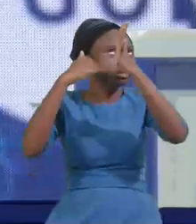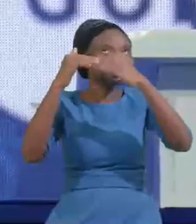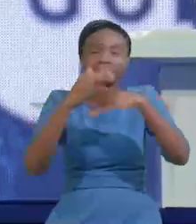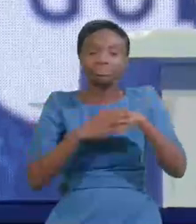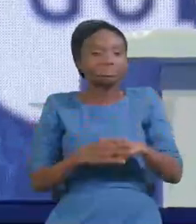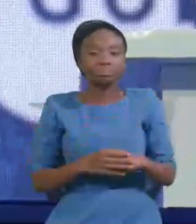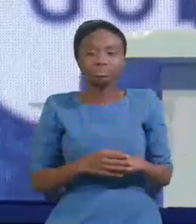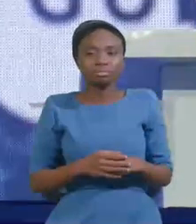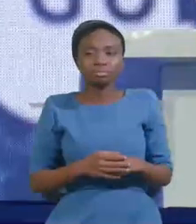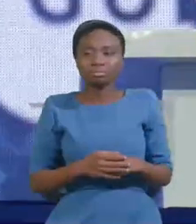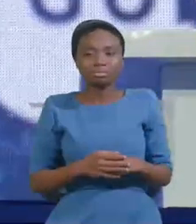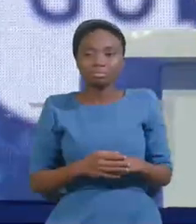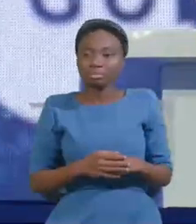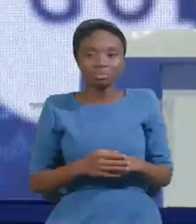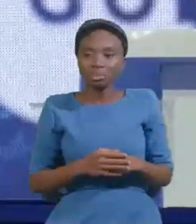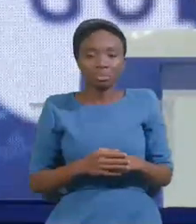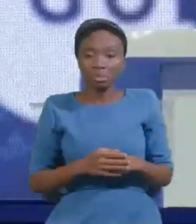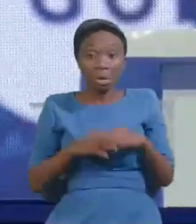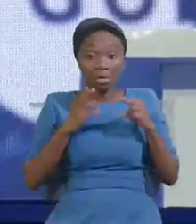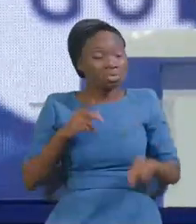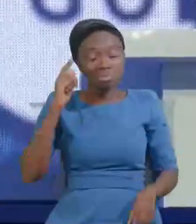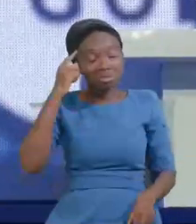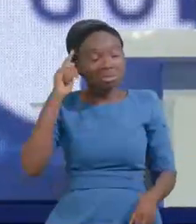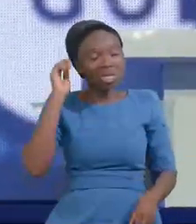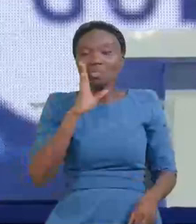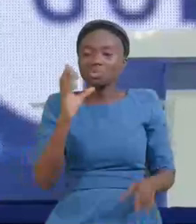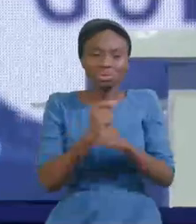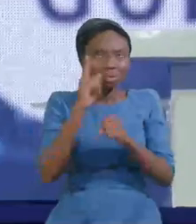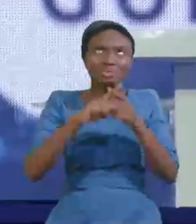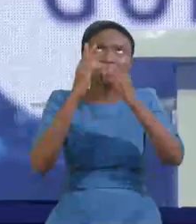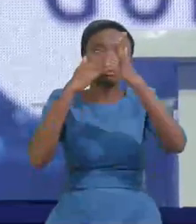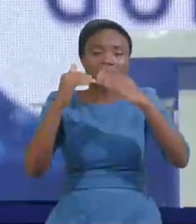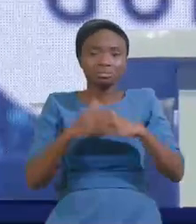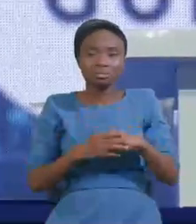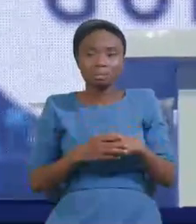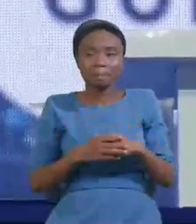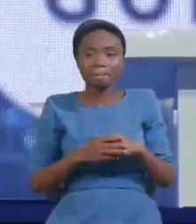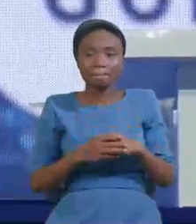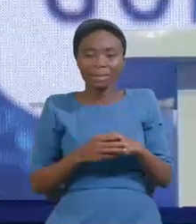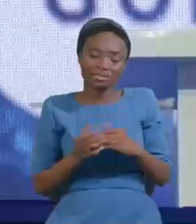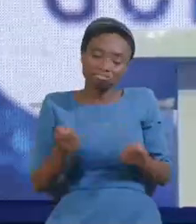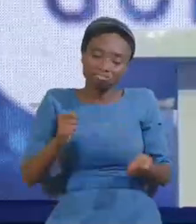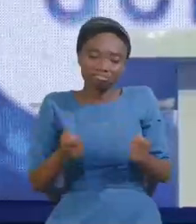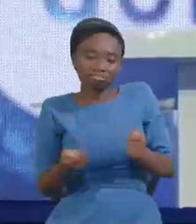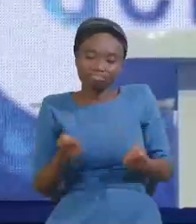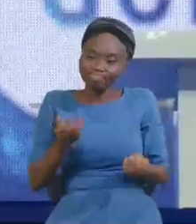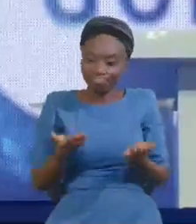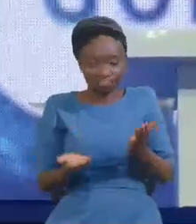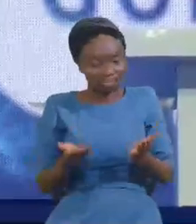au ciel. Alors la psychologie ne vous amènera pas au ciel. La philosophie ne vous amènera pas au